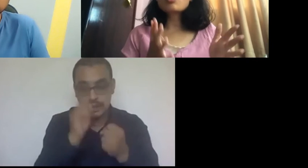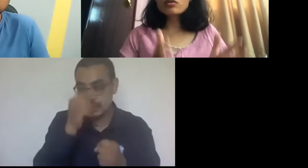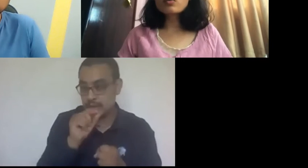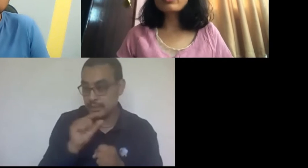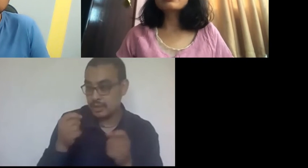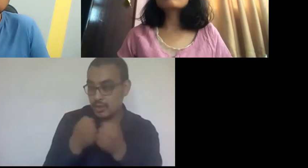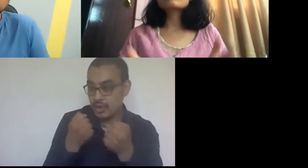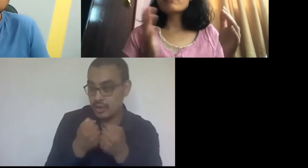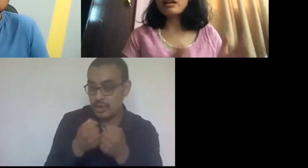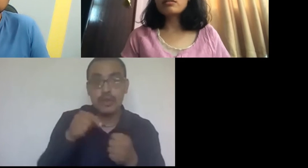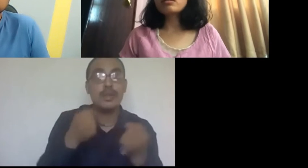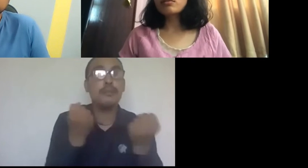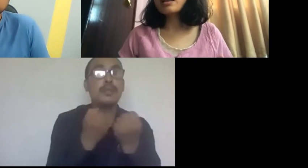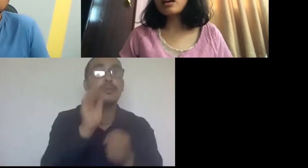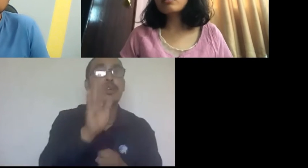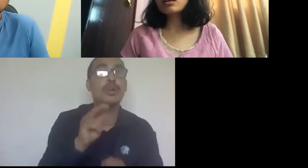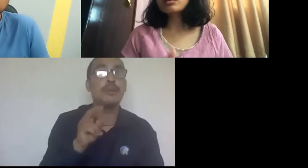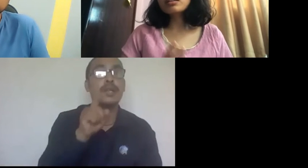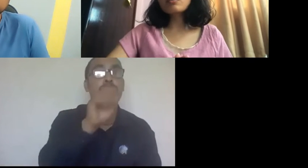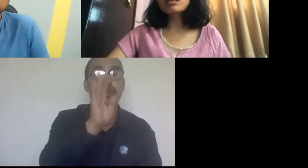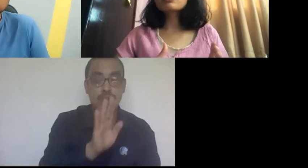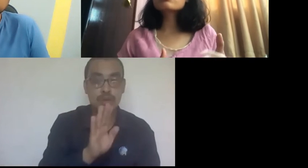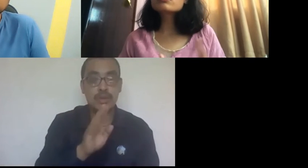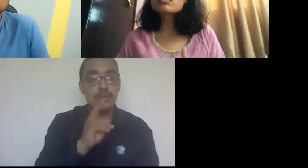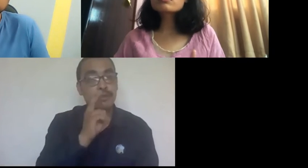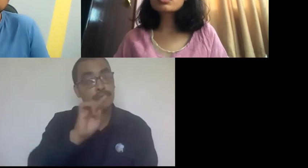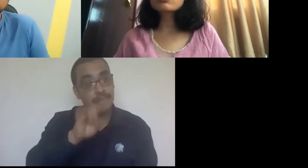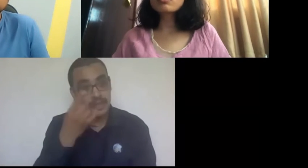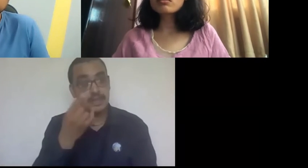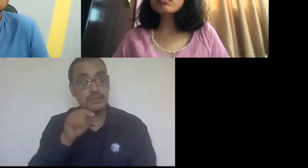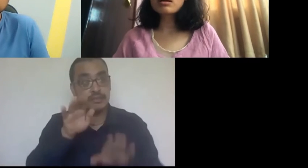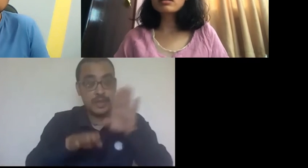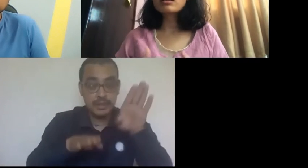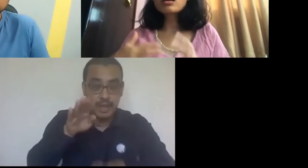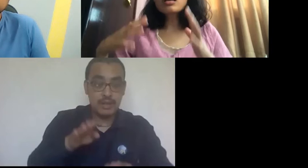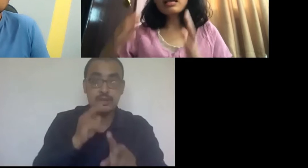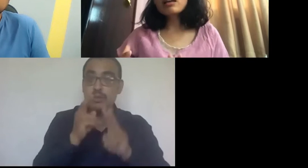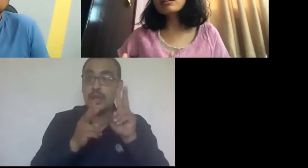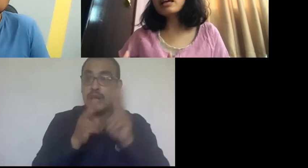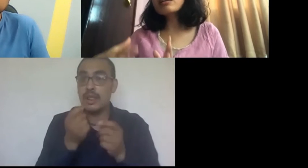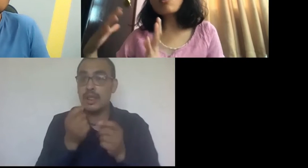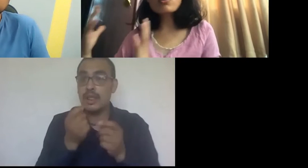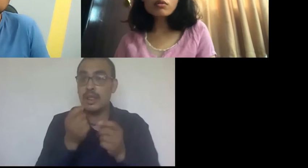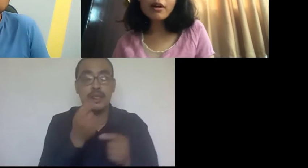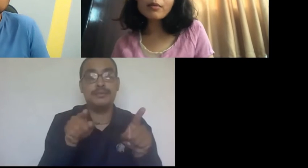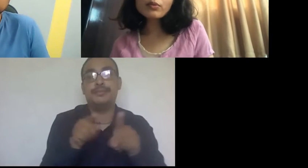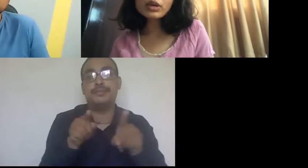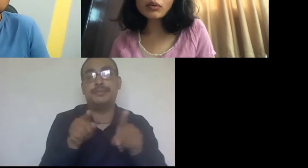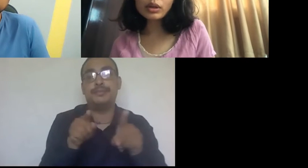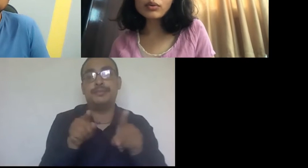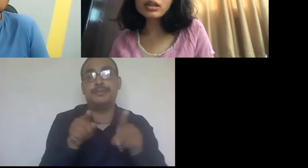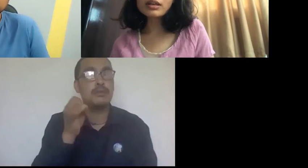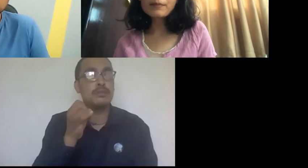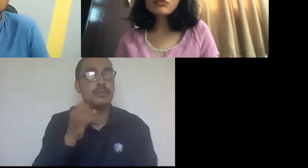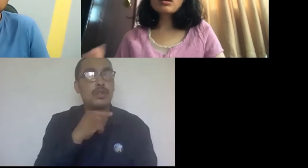यतिकै त लकडाउन भइरहेको छ, यस्तो भाइरसहरू आइरहेको छ होइन, त्यसको माथि यस्तो डिस्क्रिमिनेसनहरूको कुरा हुँदाखेरि यसले गर्दाखेरि अर्को नराम्रो पो के